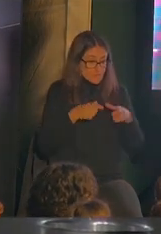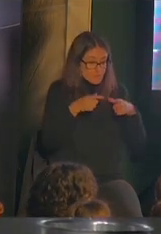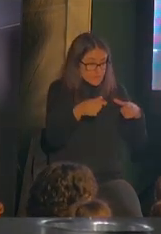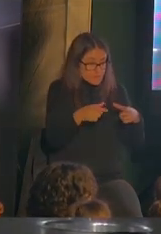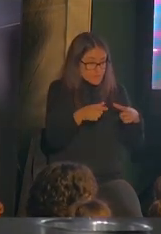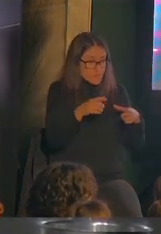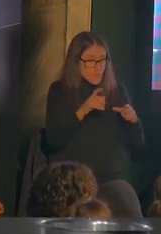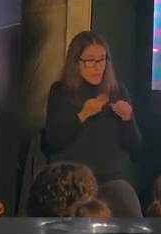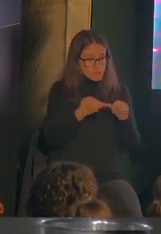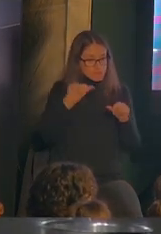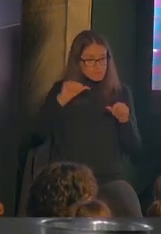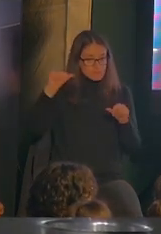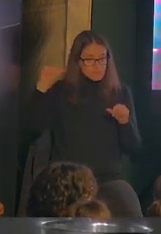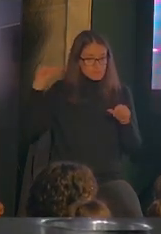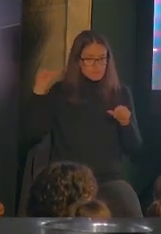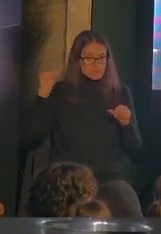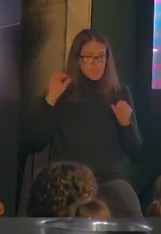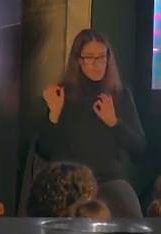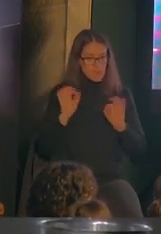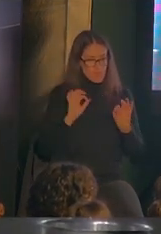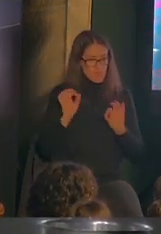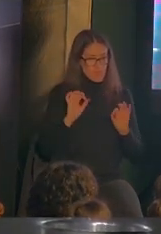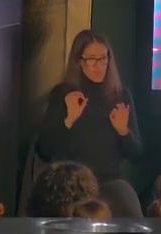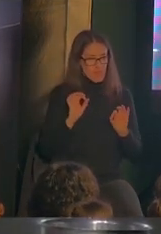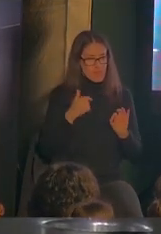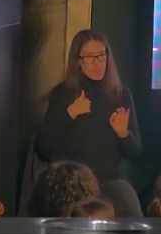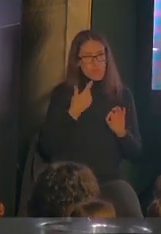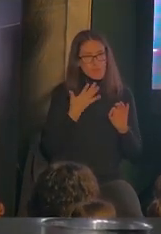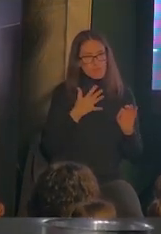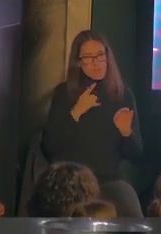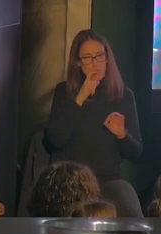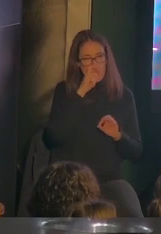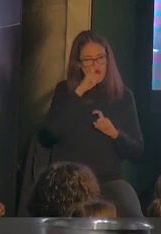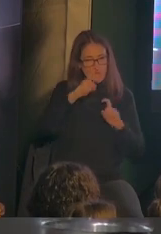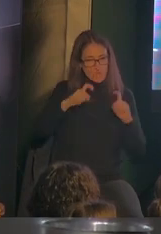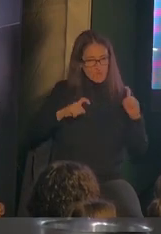arribar a fer aquestes bases, he estat més o menys un any